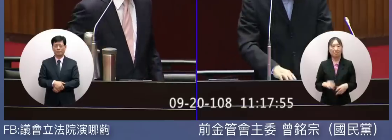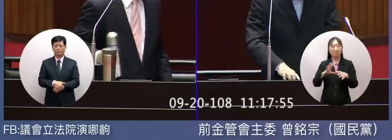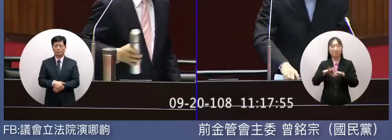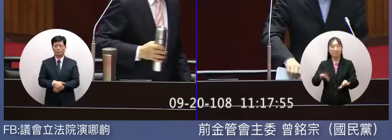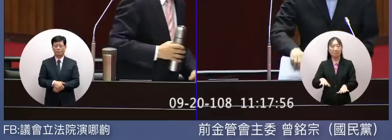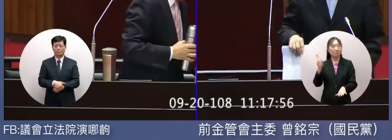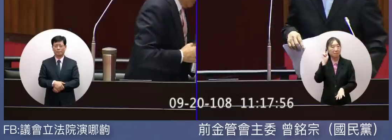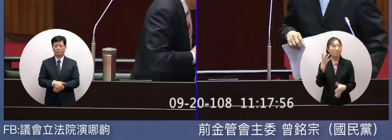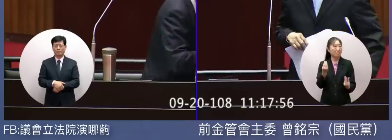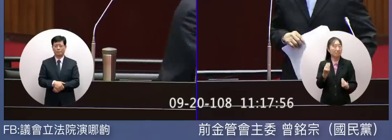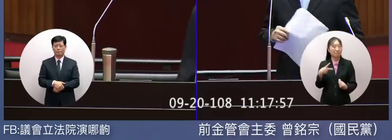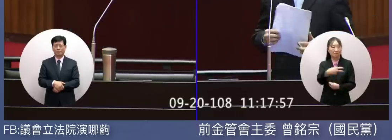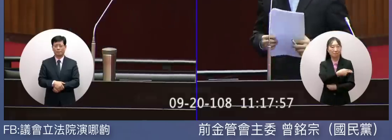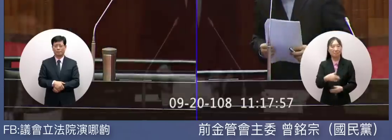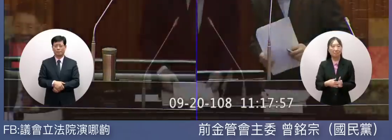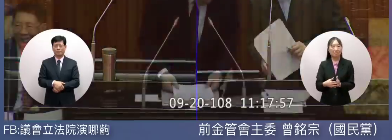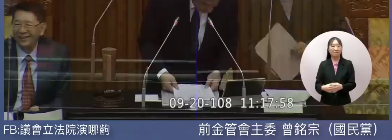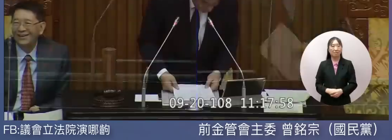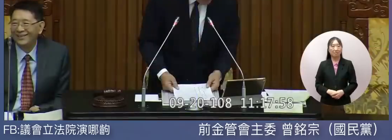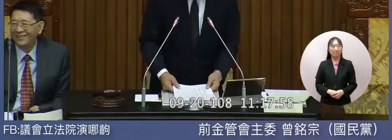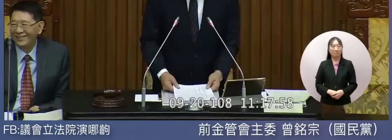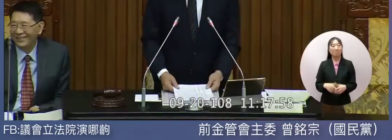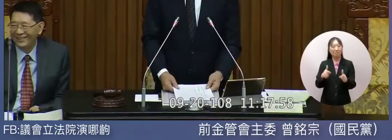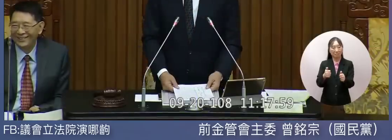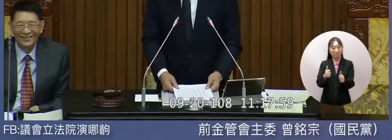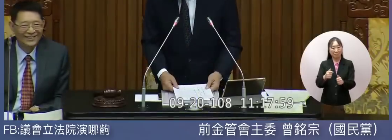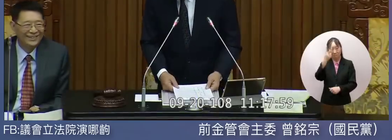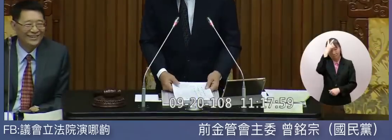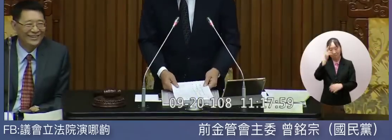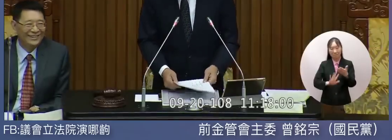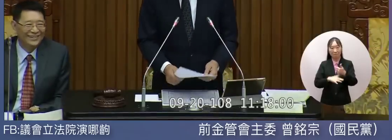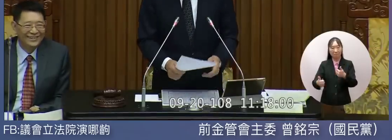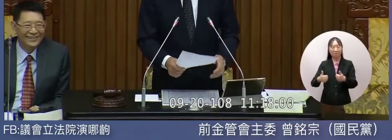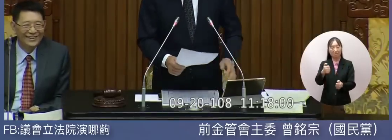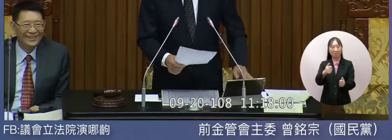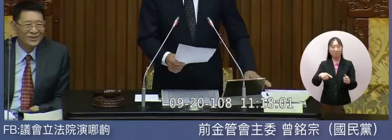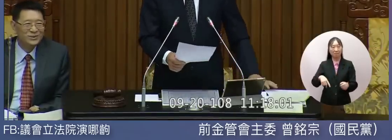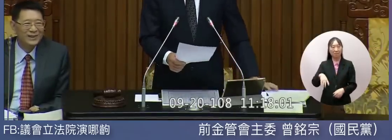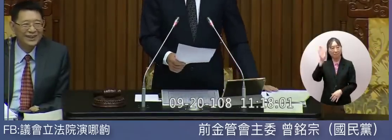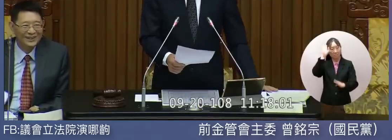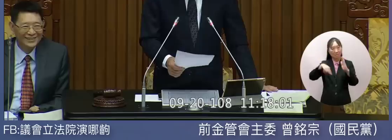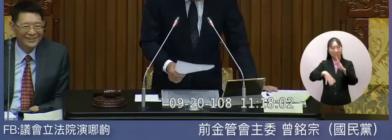没有声音哦，也听不到了。好，谢谢曾委员，谢谢苏院长啊。